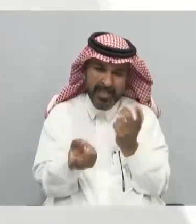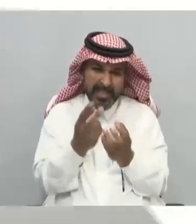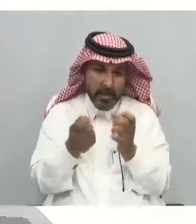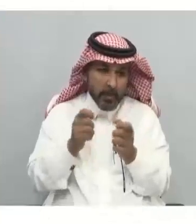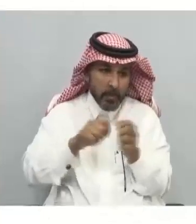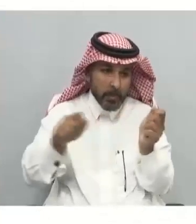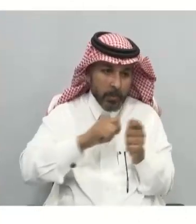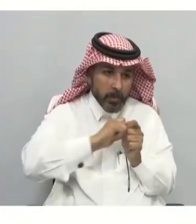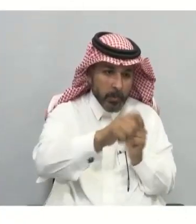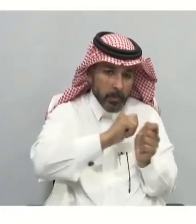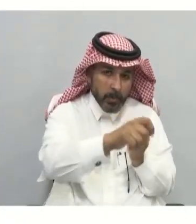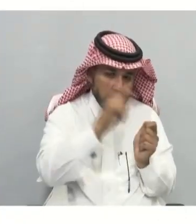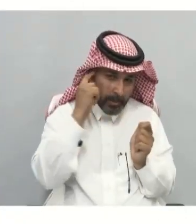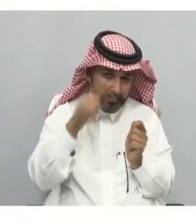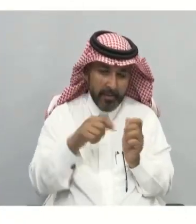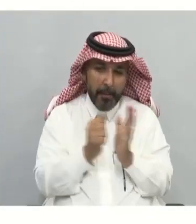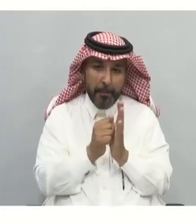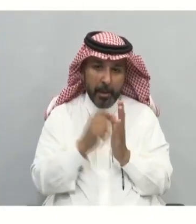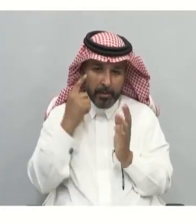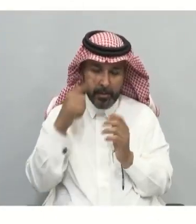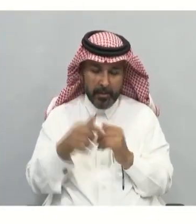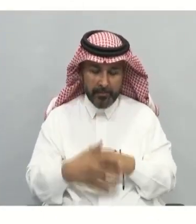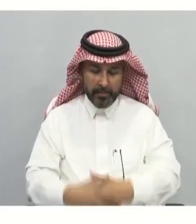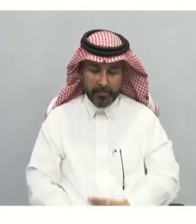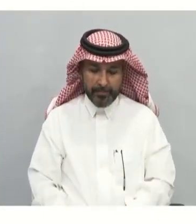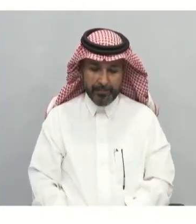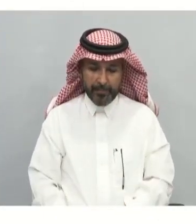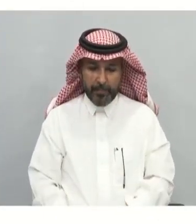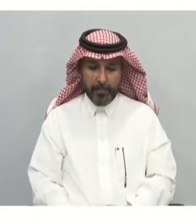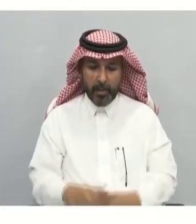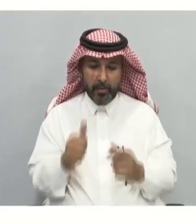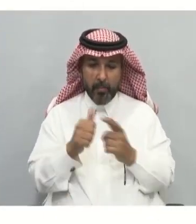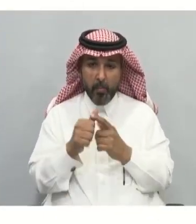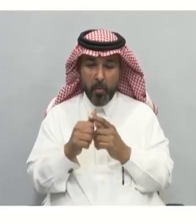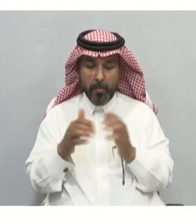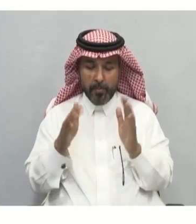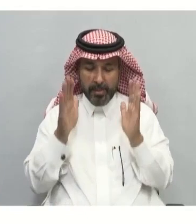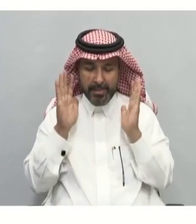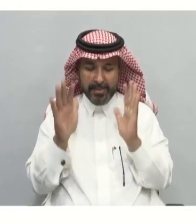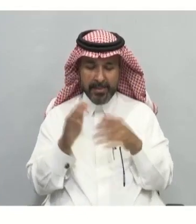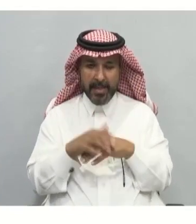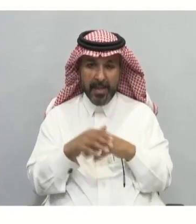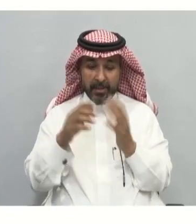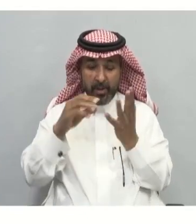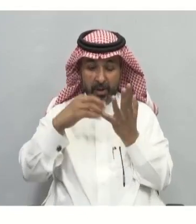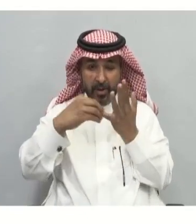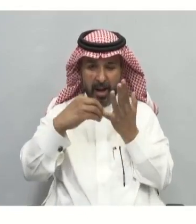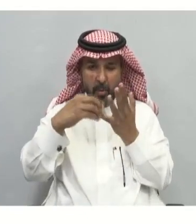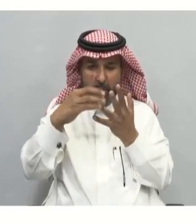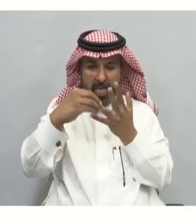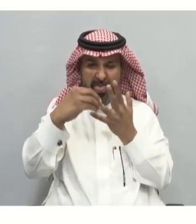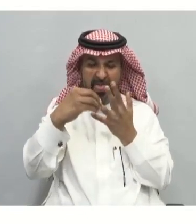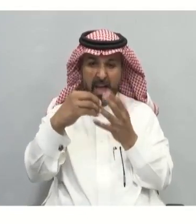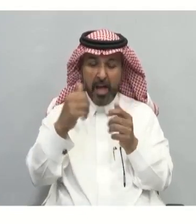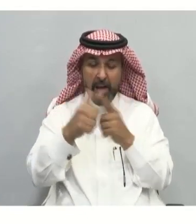ومسلم اولا الصلاه هي الركن الثاني من اركان الاسلام والمؤمن الصادق يحبها